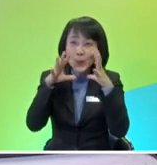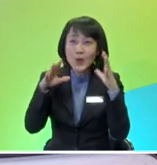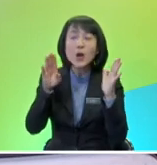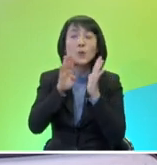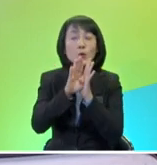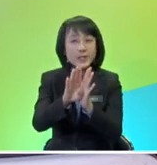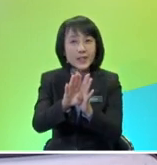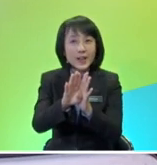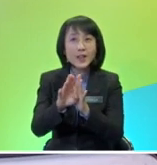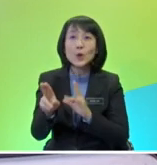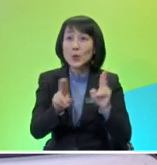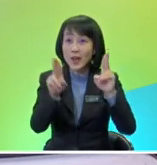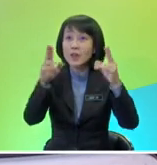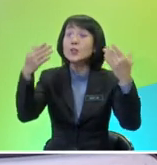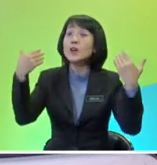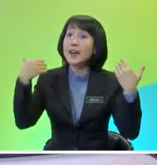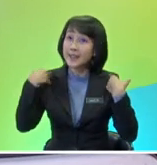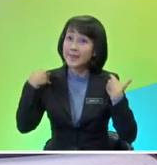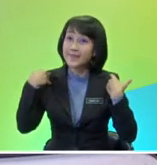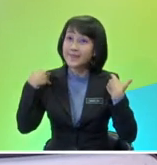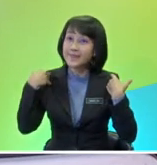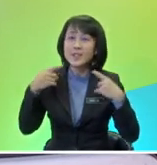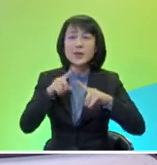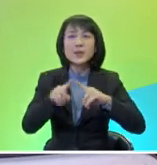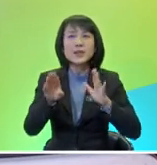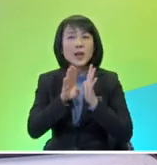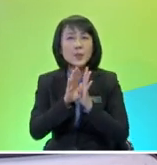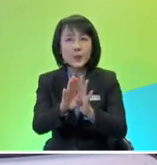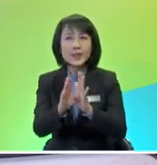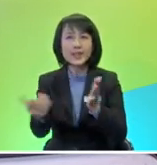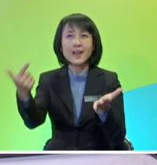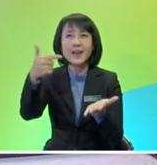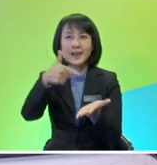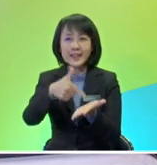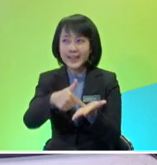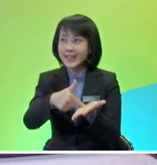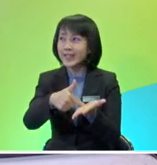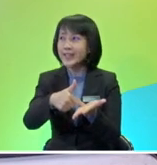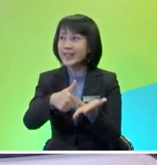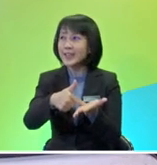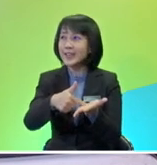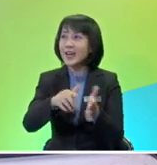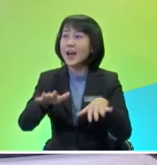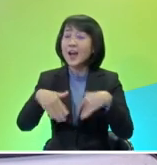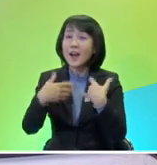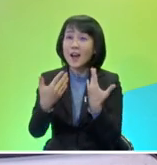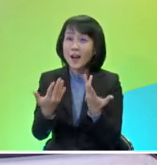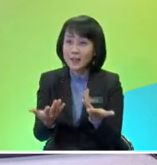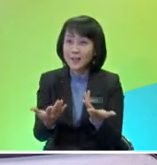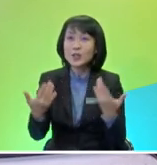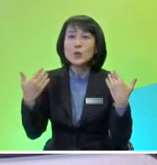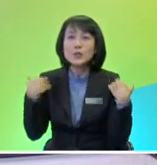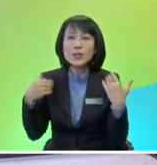membuktikan bahawa udara itu wujud. Betul. Tapi kita nak membuktikan lagi sekarang ini bagaimana kewujudan tekanan udara. Kita